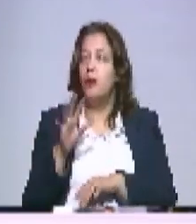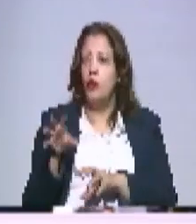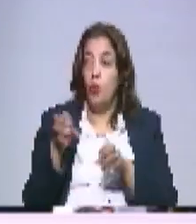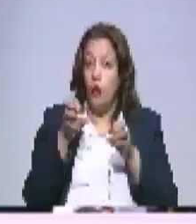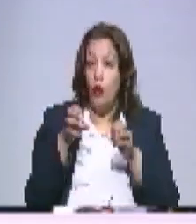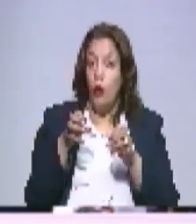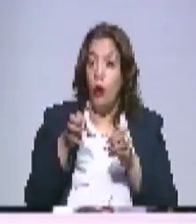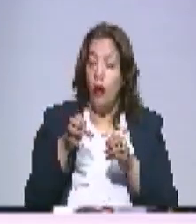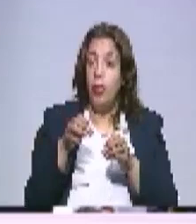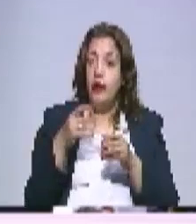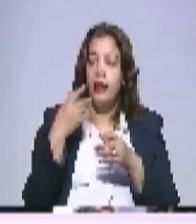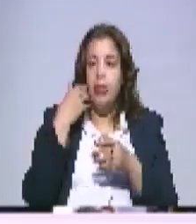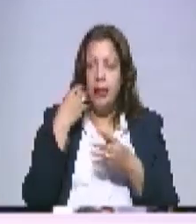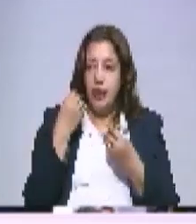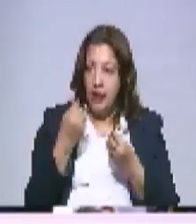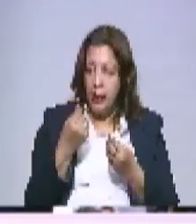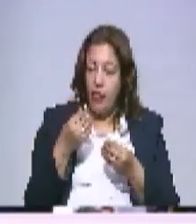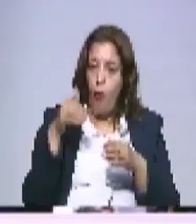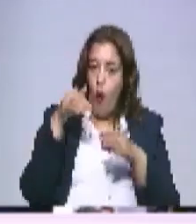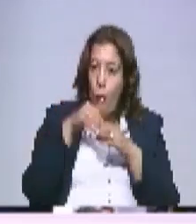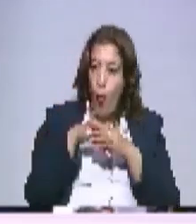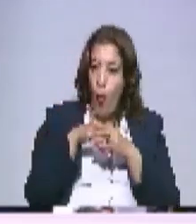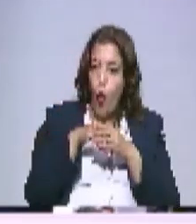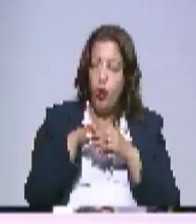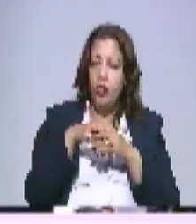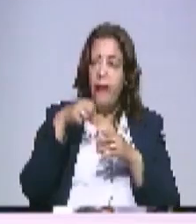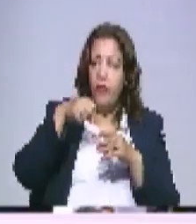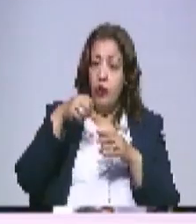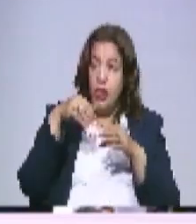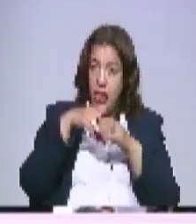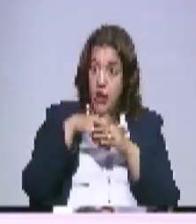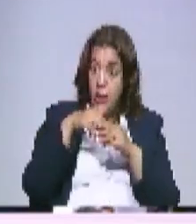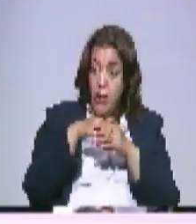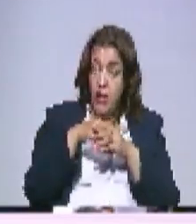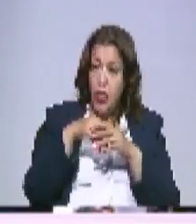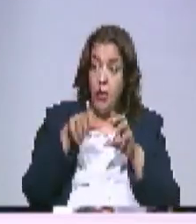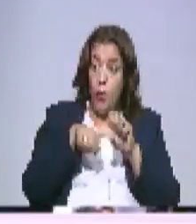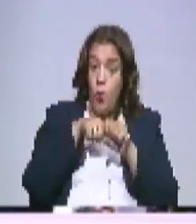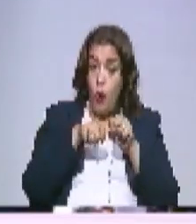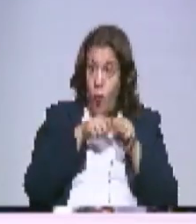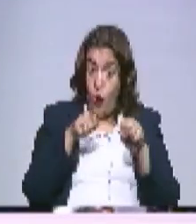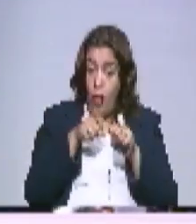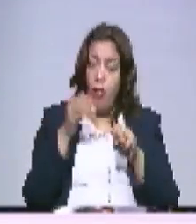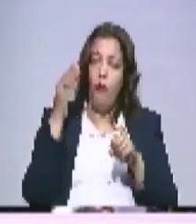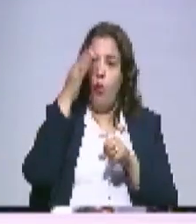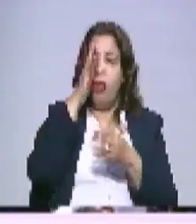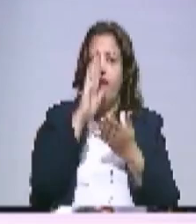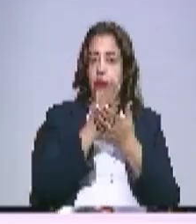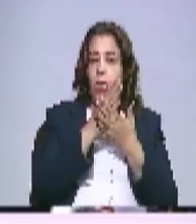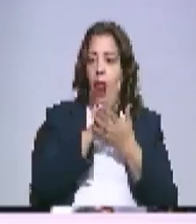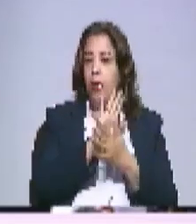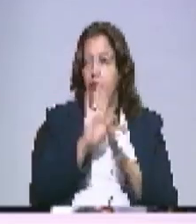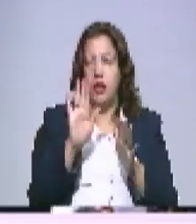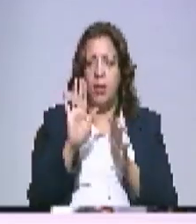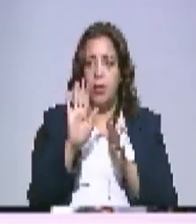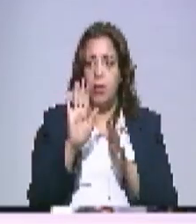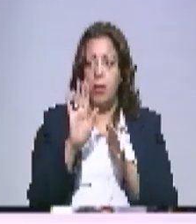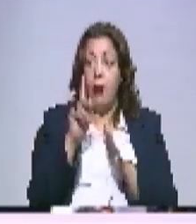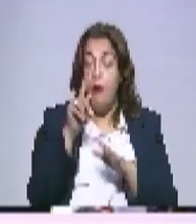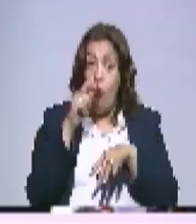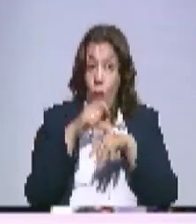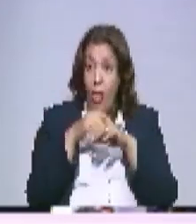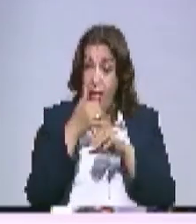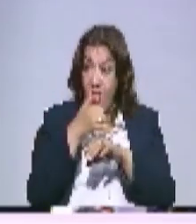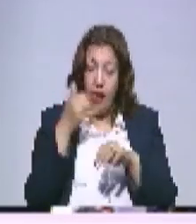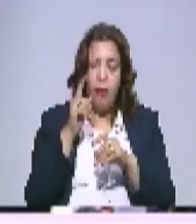وتطلعيه ويبرد وتحطيه في كيس. تسحبي منه الهواء وتحطيه في الفريزر يفضل معاكي زي ما انت عايزه. حلو، بس ده ما بيتحفظش